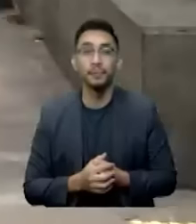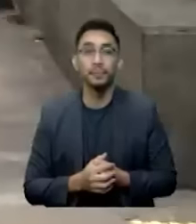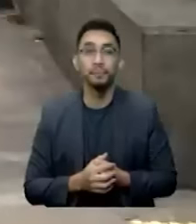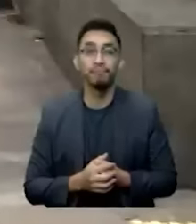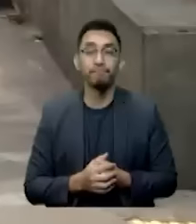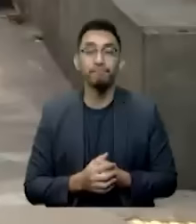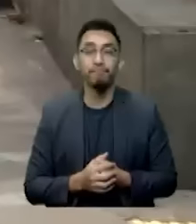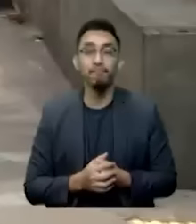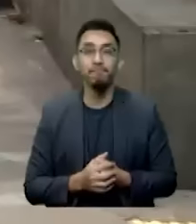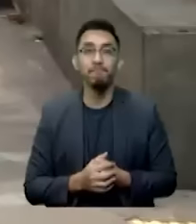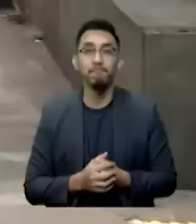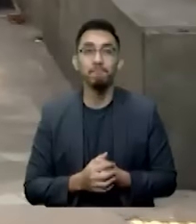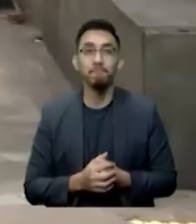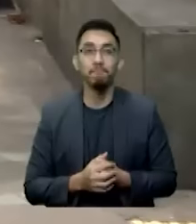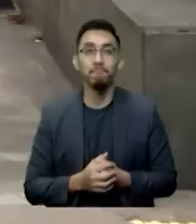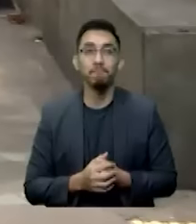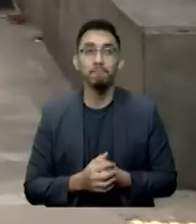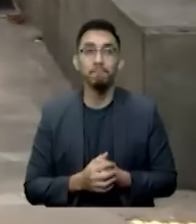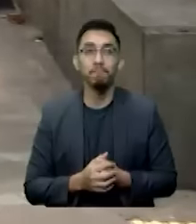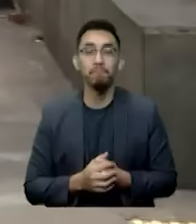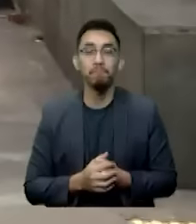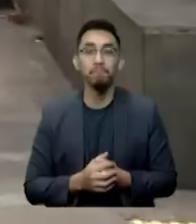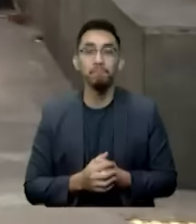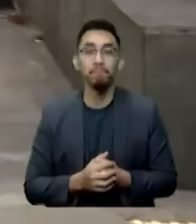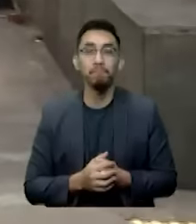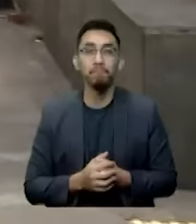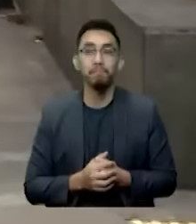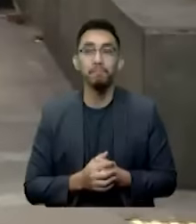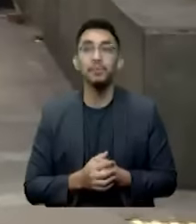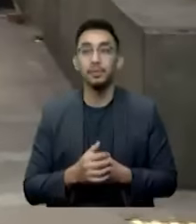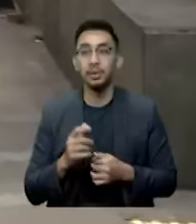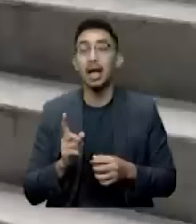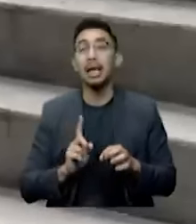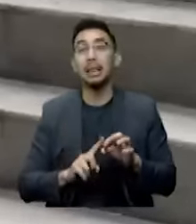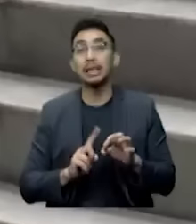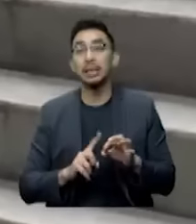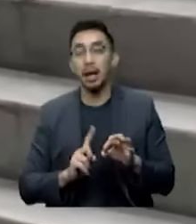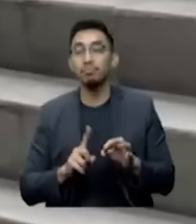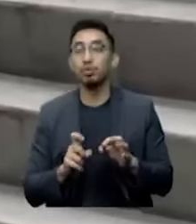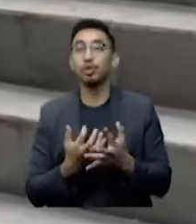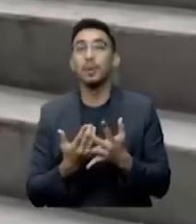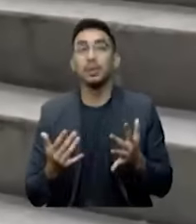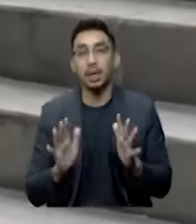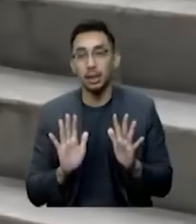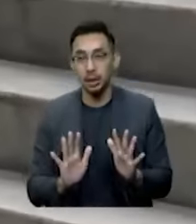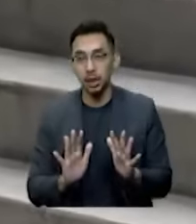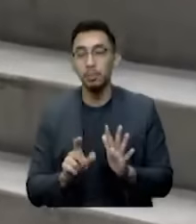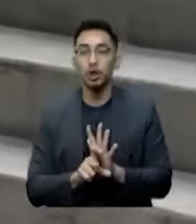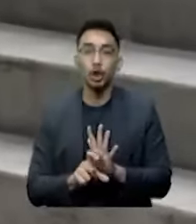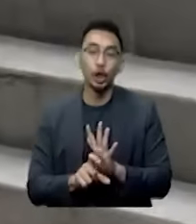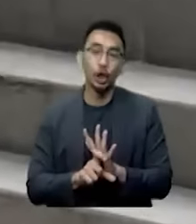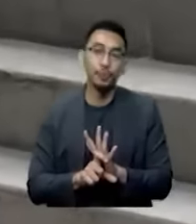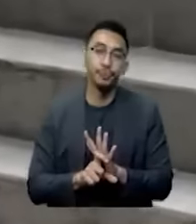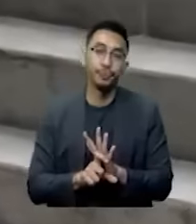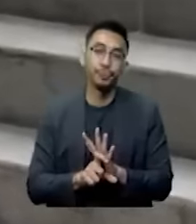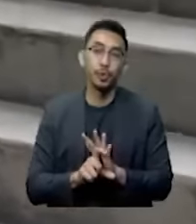Menurut saya sih lebih ke apa ya, intinya kebutuhan masyarakat ya. Ya baik, lebih